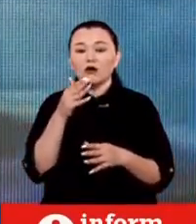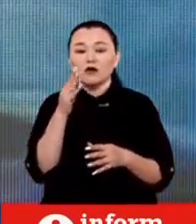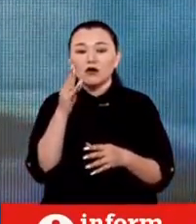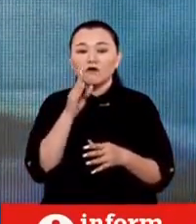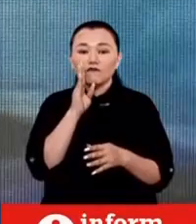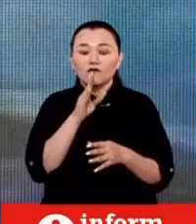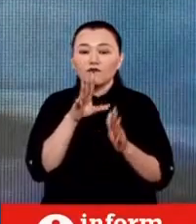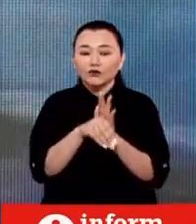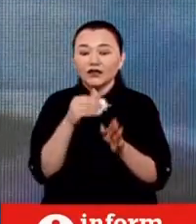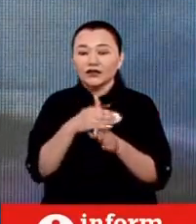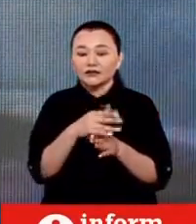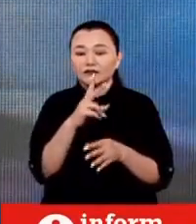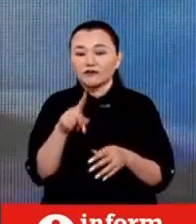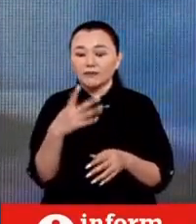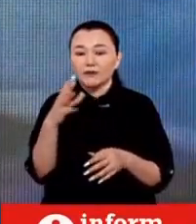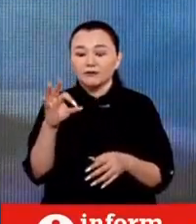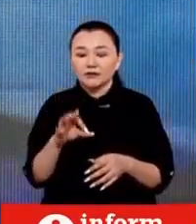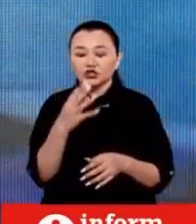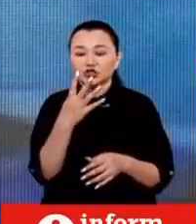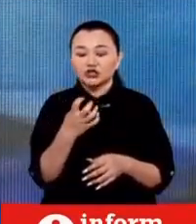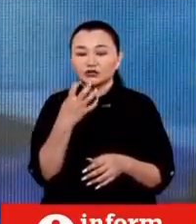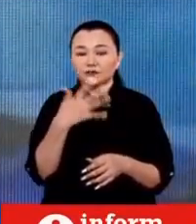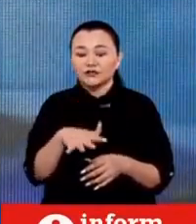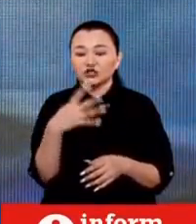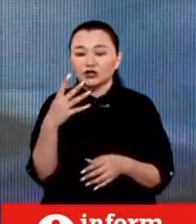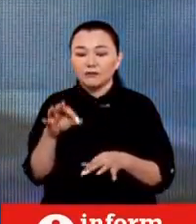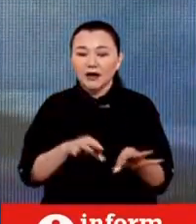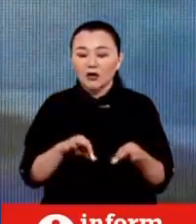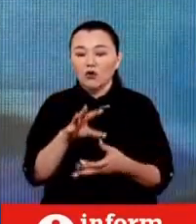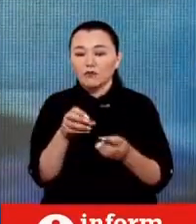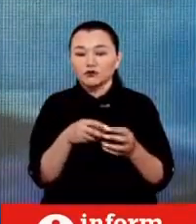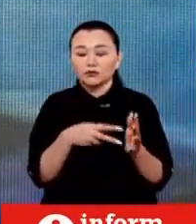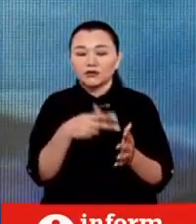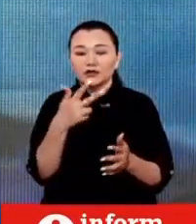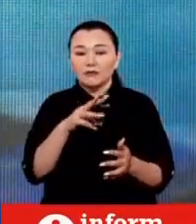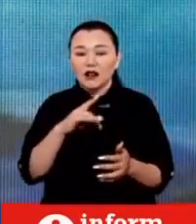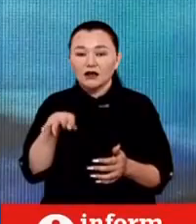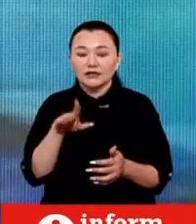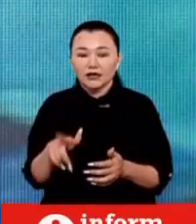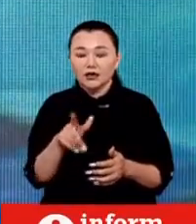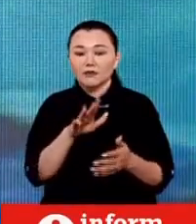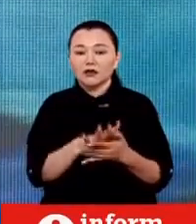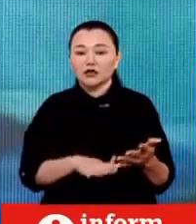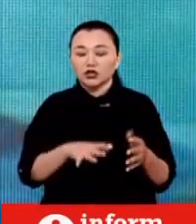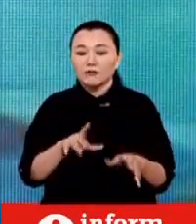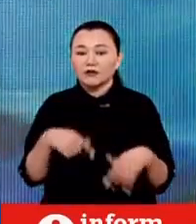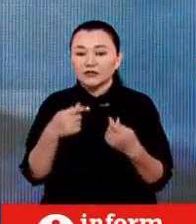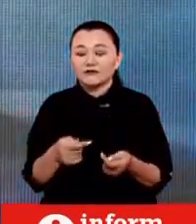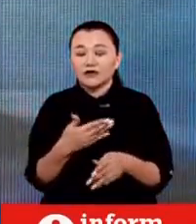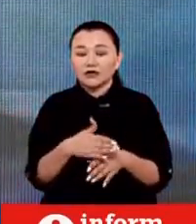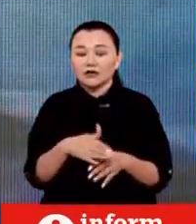по 2,5% на 454 проекта на общую сумму 3 миллиарда тенге. Продолжается предоставление